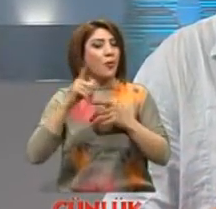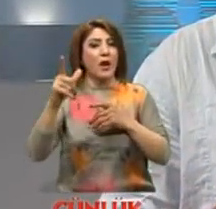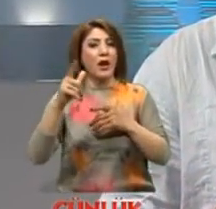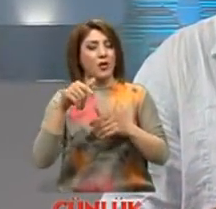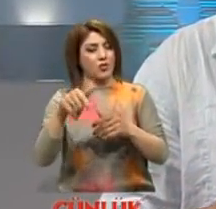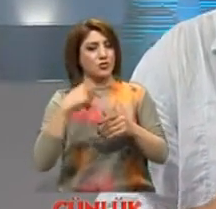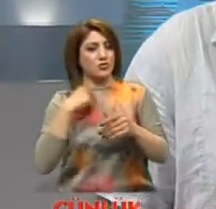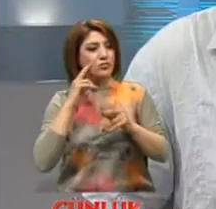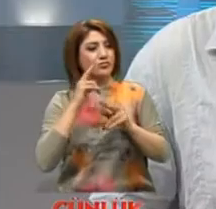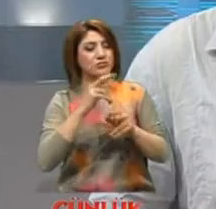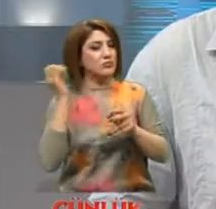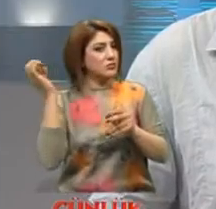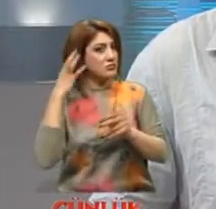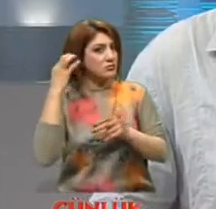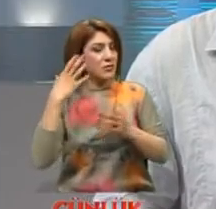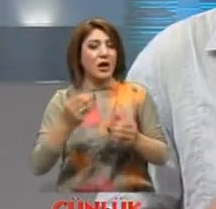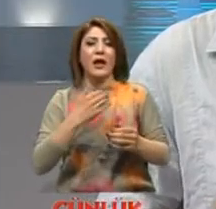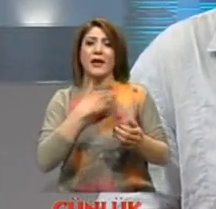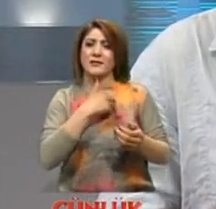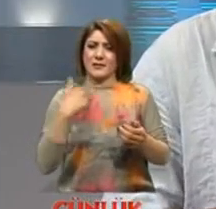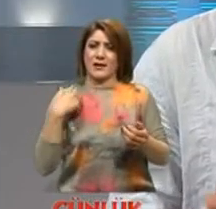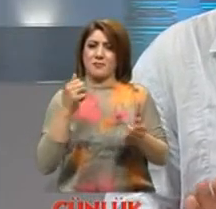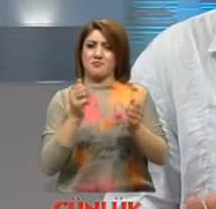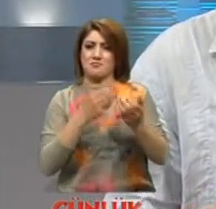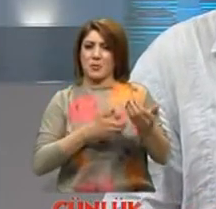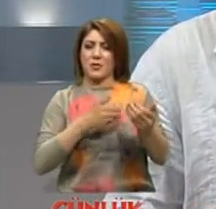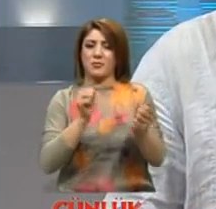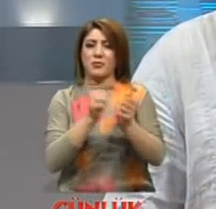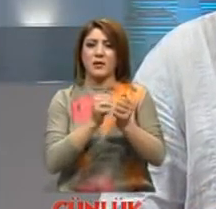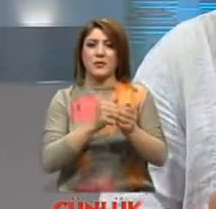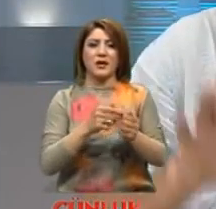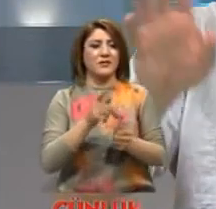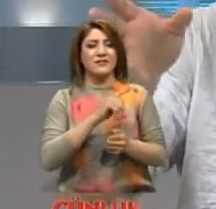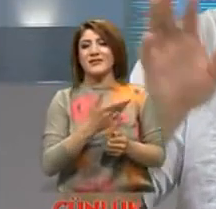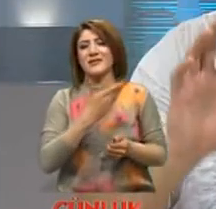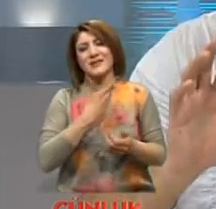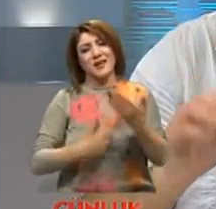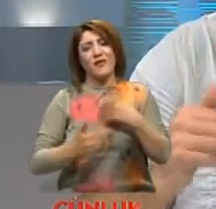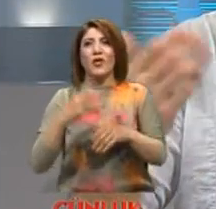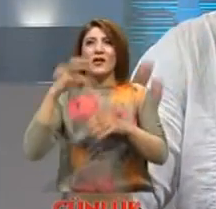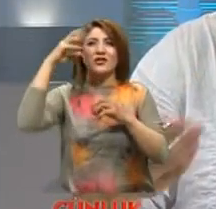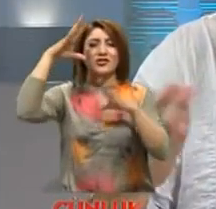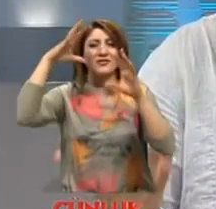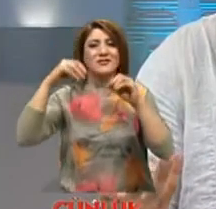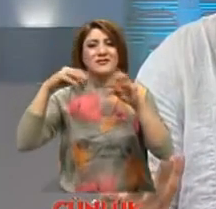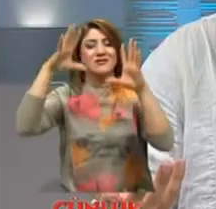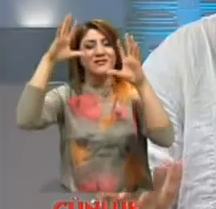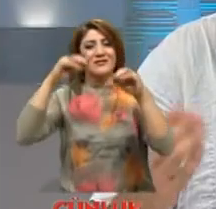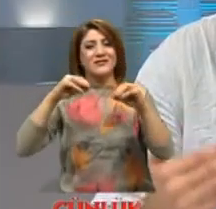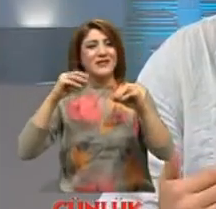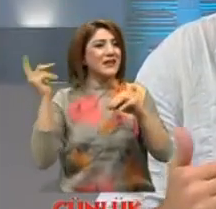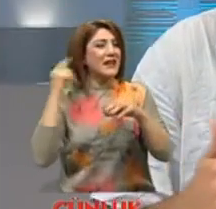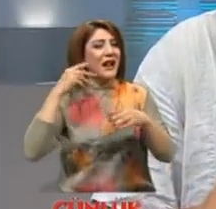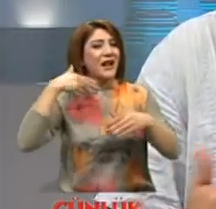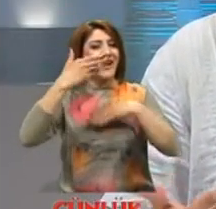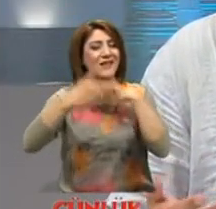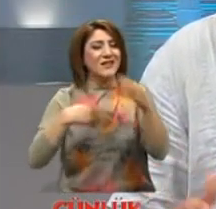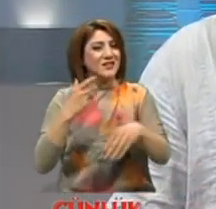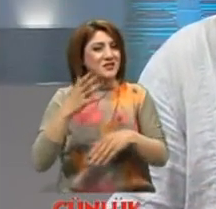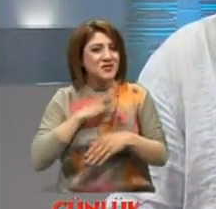dinliyorlar. Annelerin kucağında oluyor zaten. Genelde çok çok seviyorlar. Zaten hani ışıklar yakıp sönülüyor ve karşıdan hikayeler dinliyorlar.